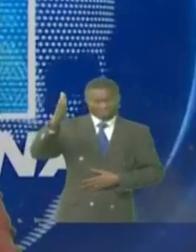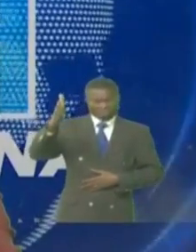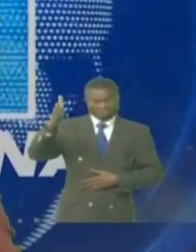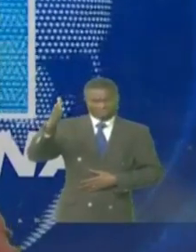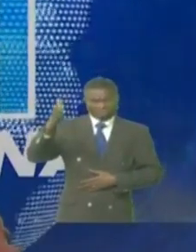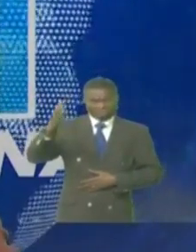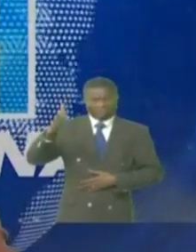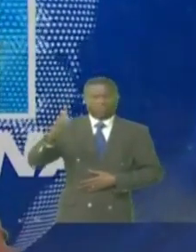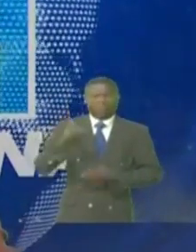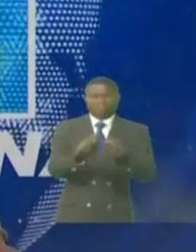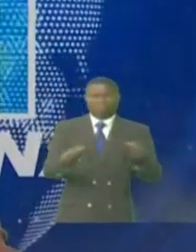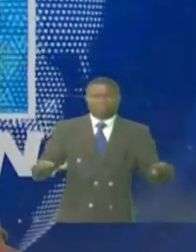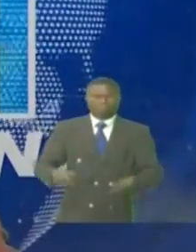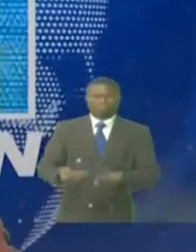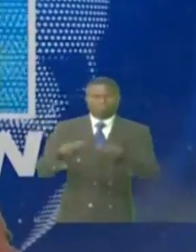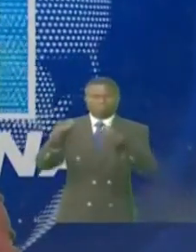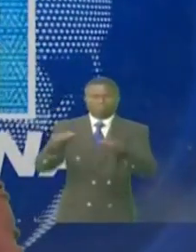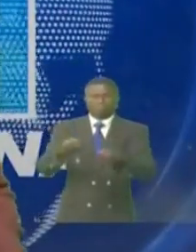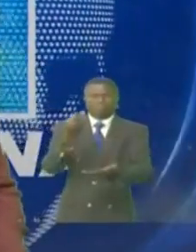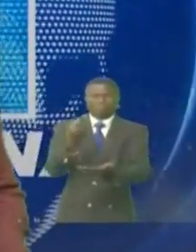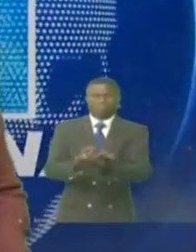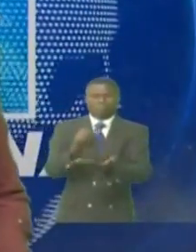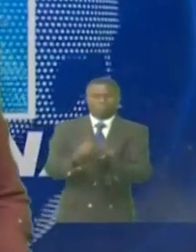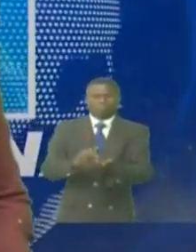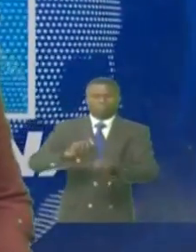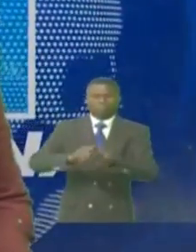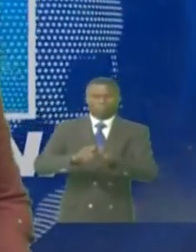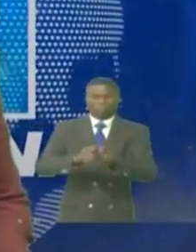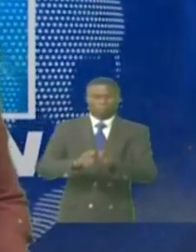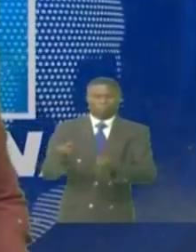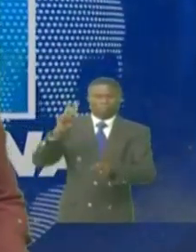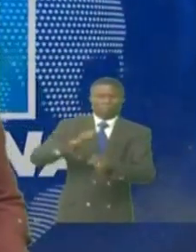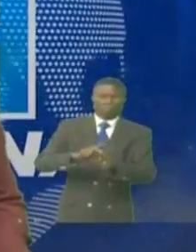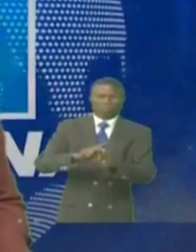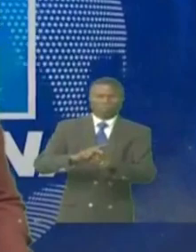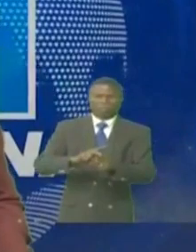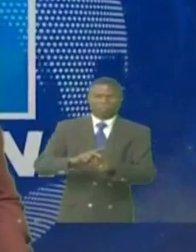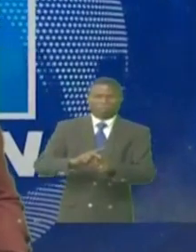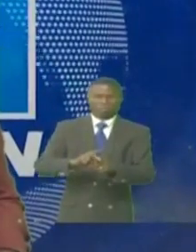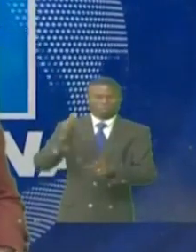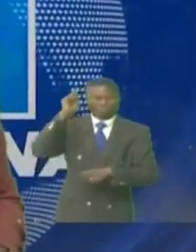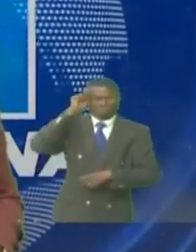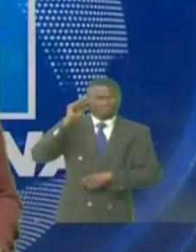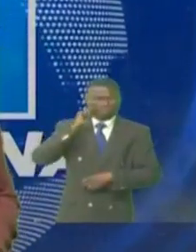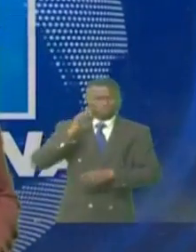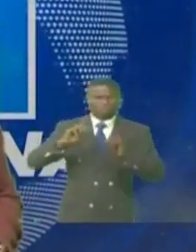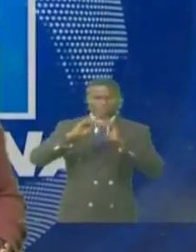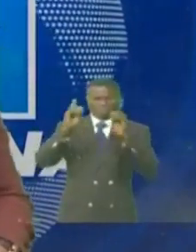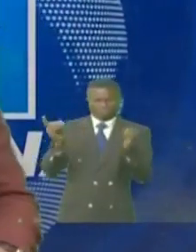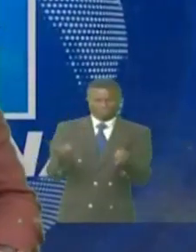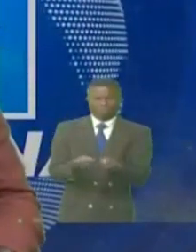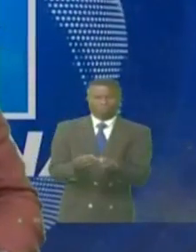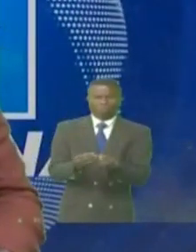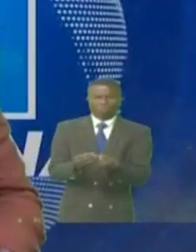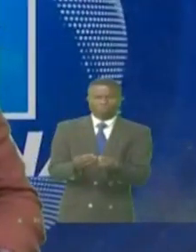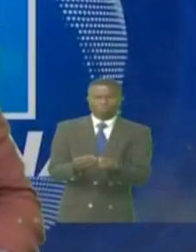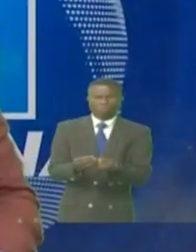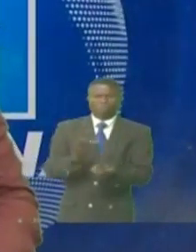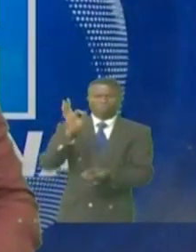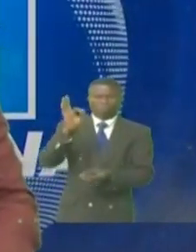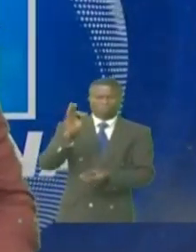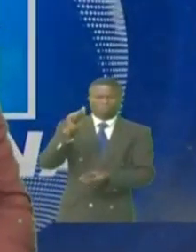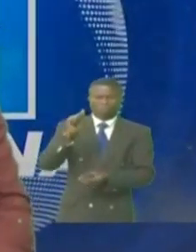des réparations grâce au fonds de réparation des victimes des violences sexuelles. La délégation justement du Fonarev